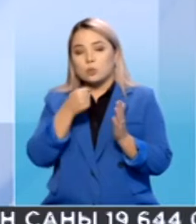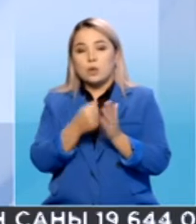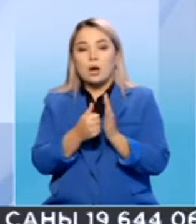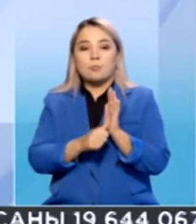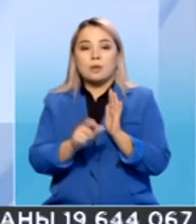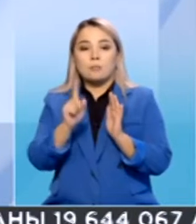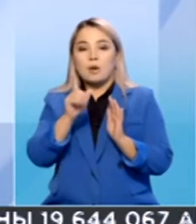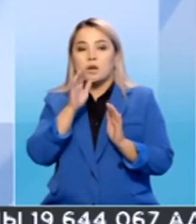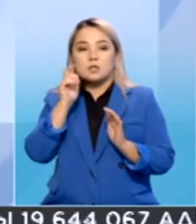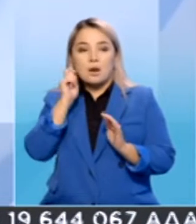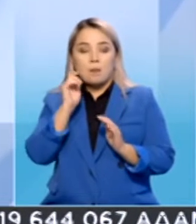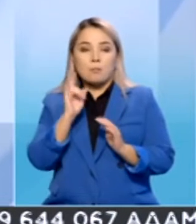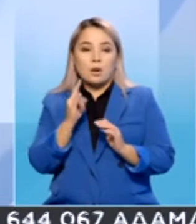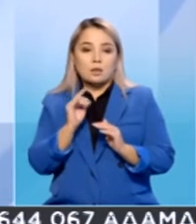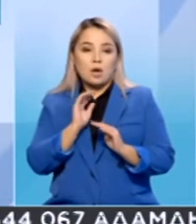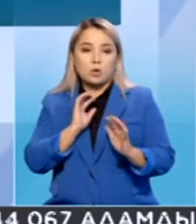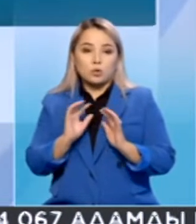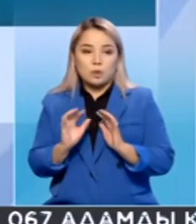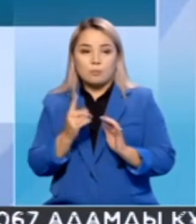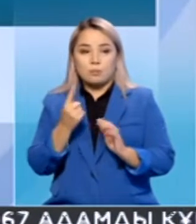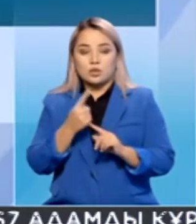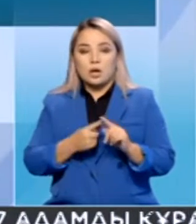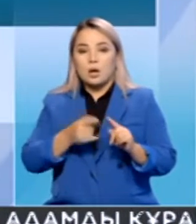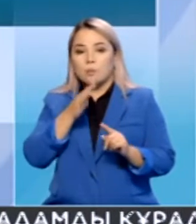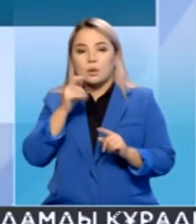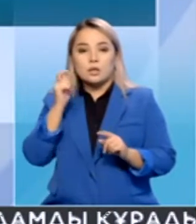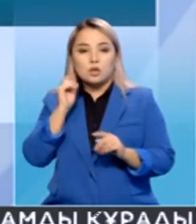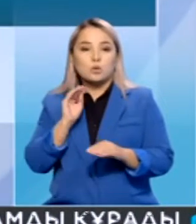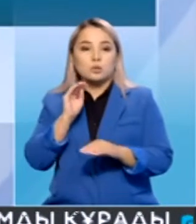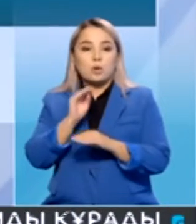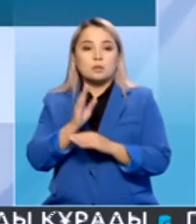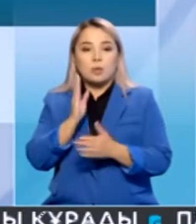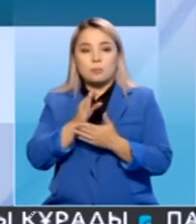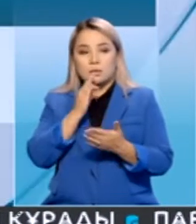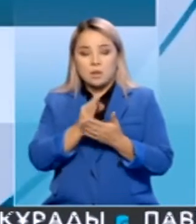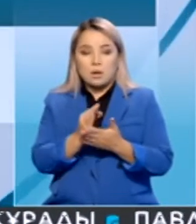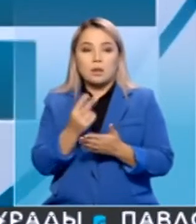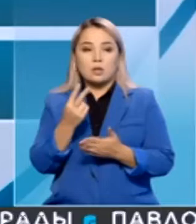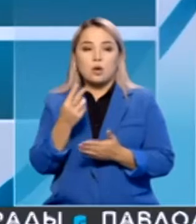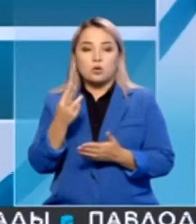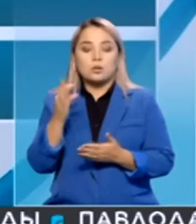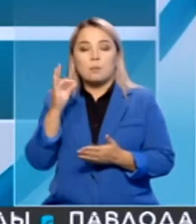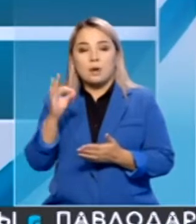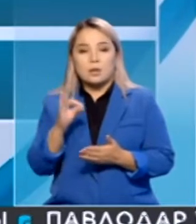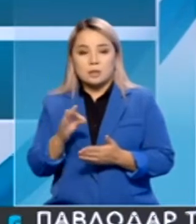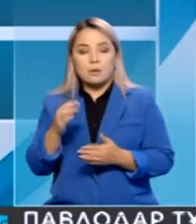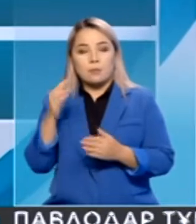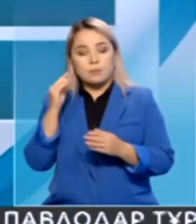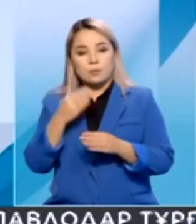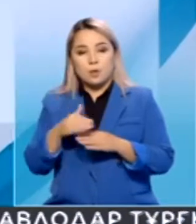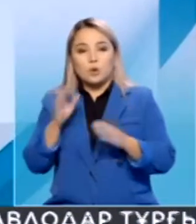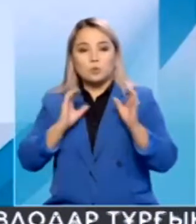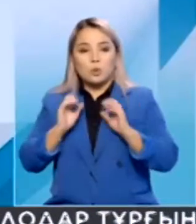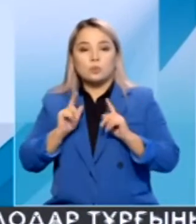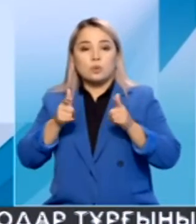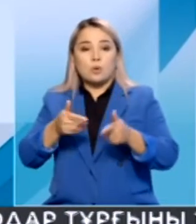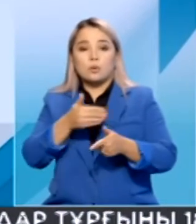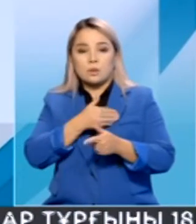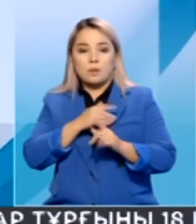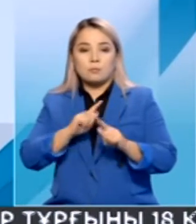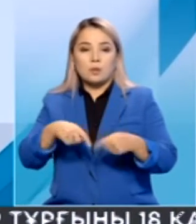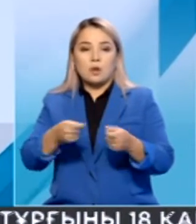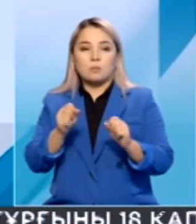төлемдер 1,5 жасқа дейін ұзартылады. Білім алушыға оқу ақысын төлеуге 2-3 пайыздық несие беріледі. 2023 жылы 100 мың